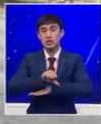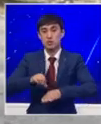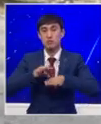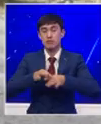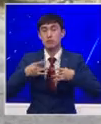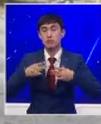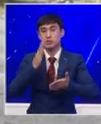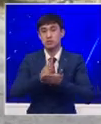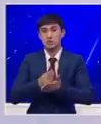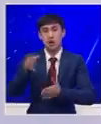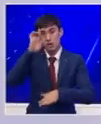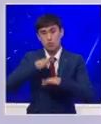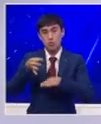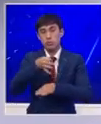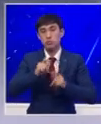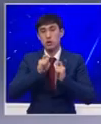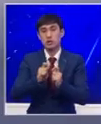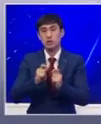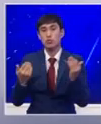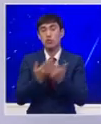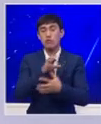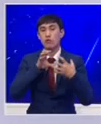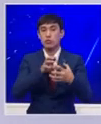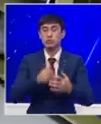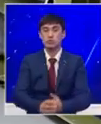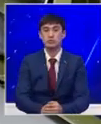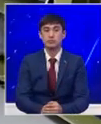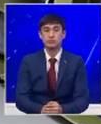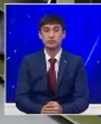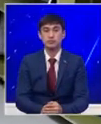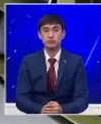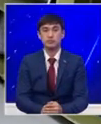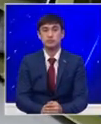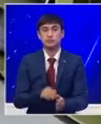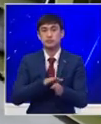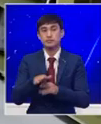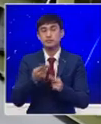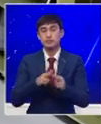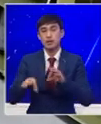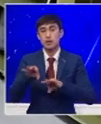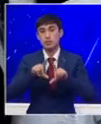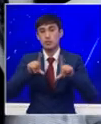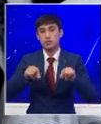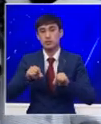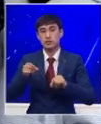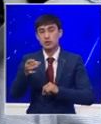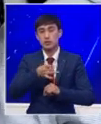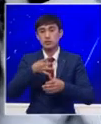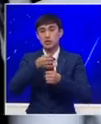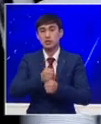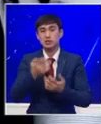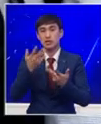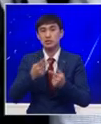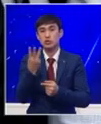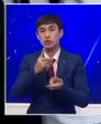Аким области подарил учащимся новый автобус с вводом в эксплуатацию данного объекта образования в регионе сократилось